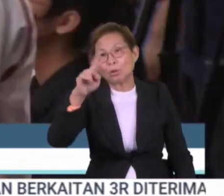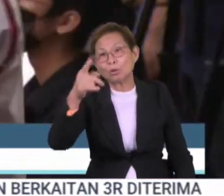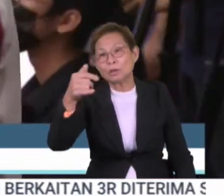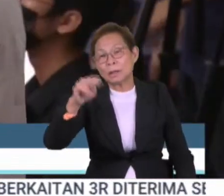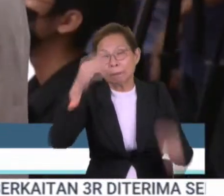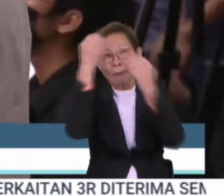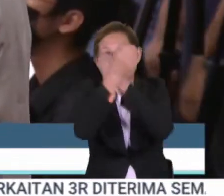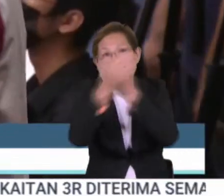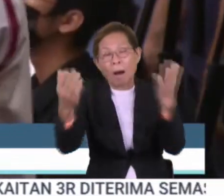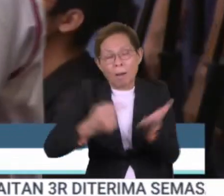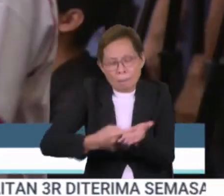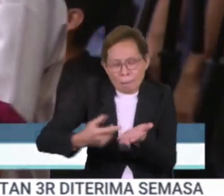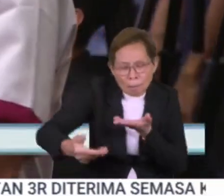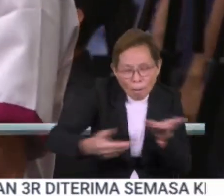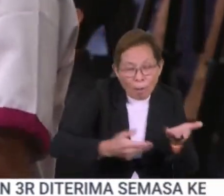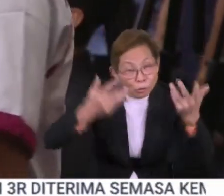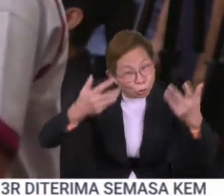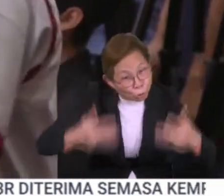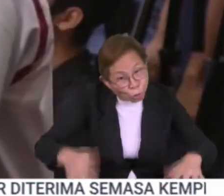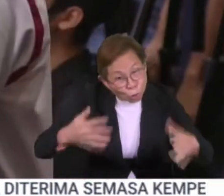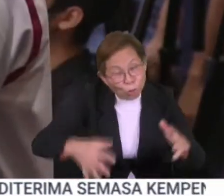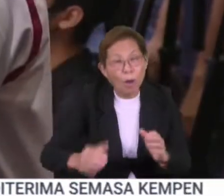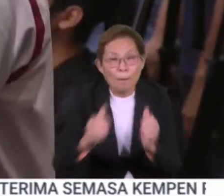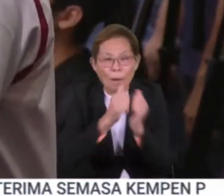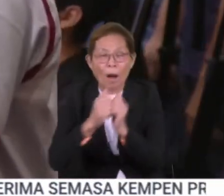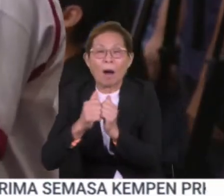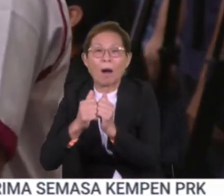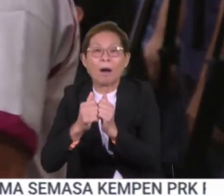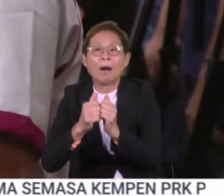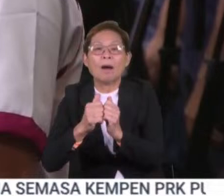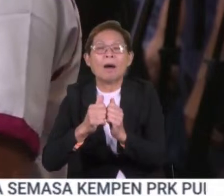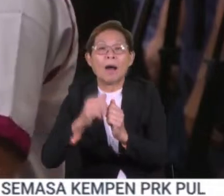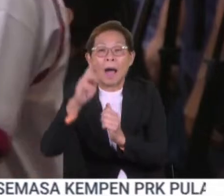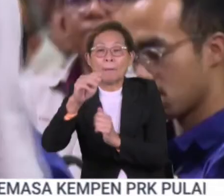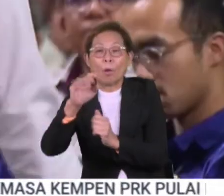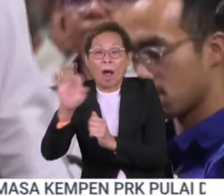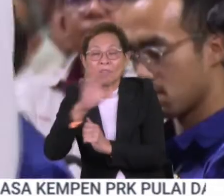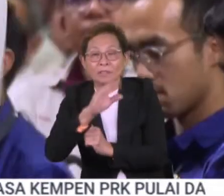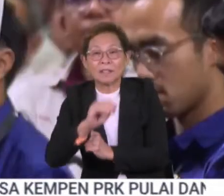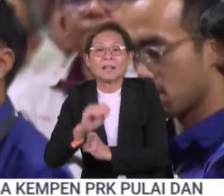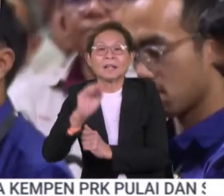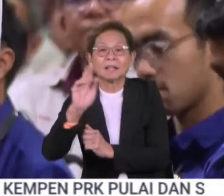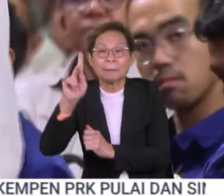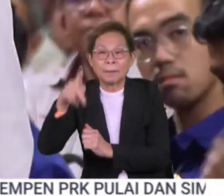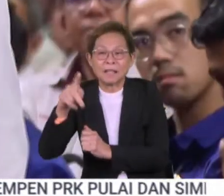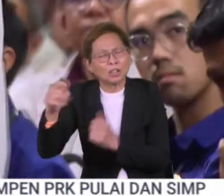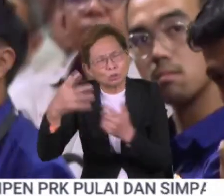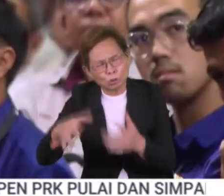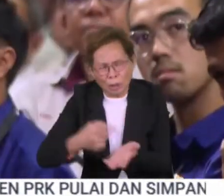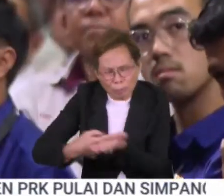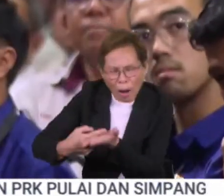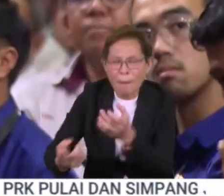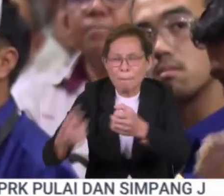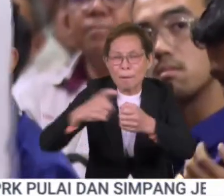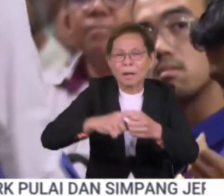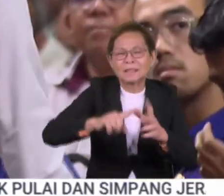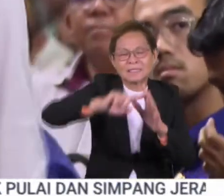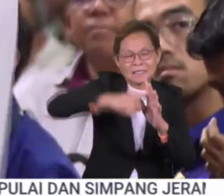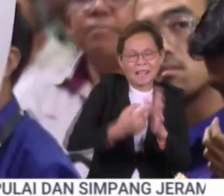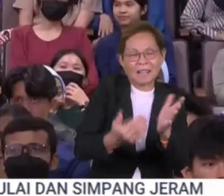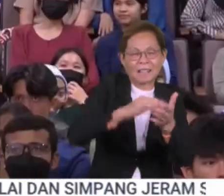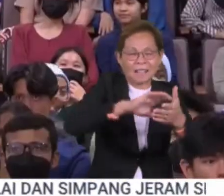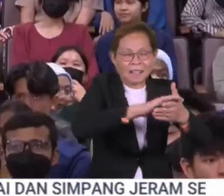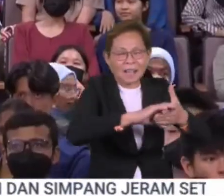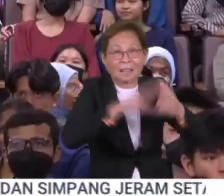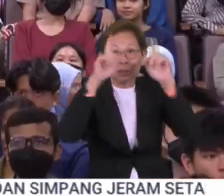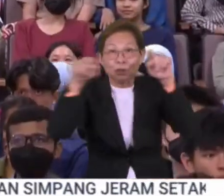Ayub memaklumkan perbincangan telah dilaksana bersama Kementerian Kewangan serta Kementerian Pengajian Tinggi berhubung pengenalan semula